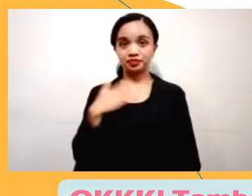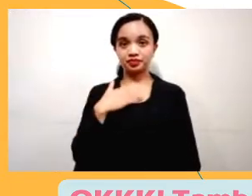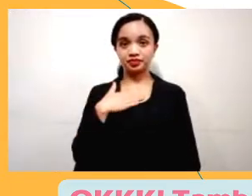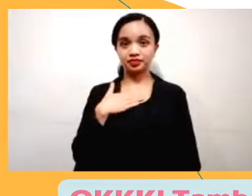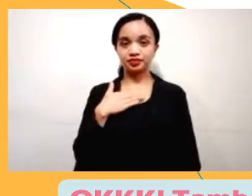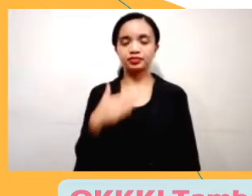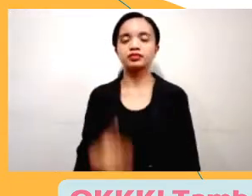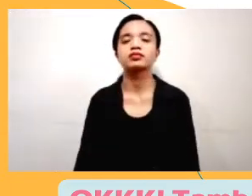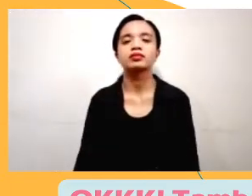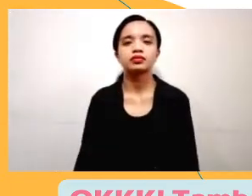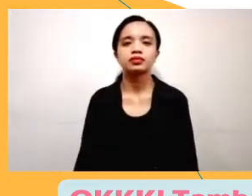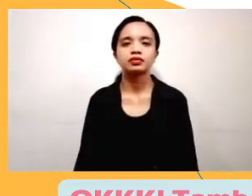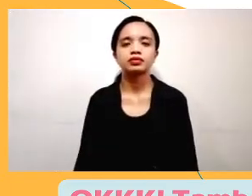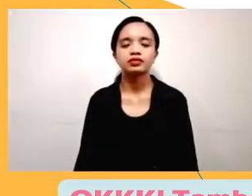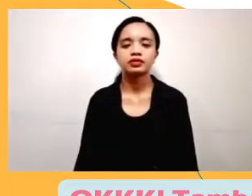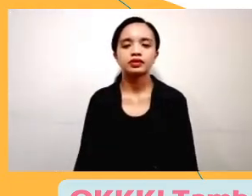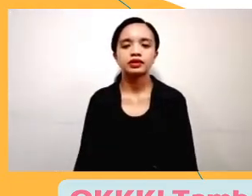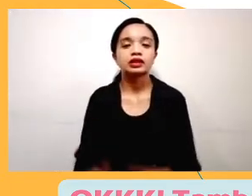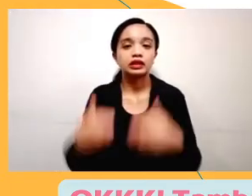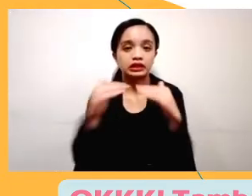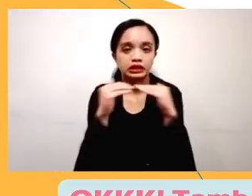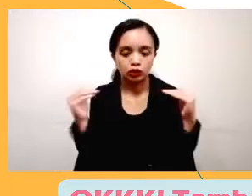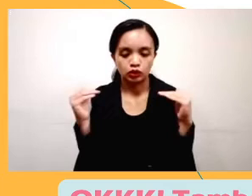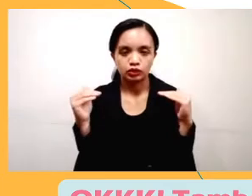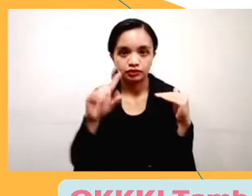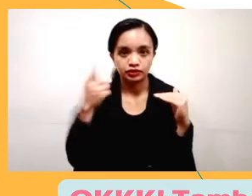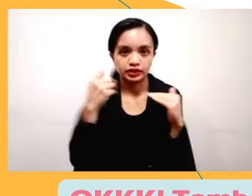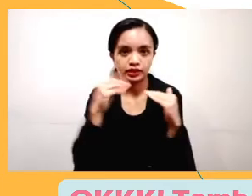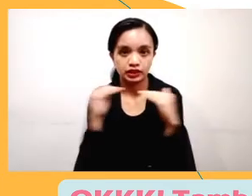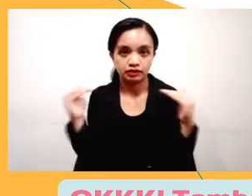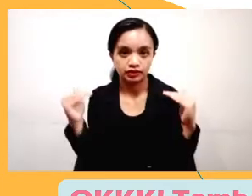natin. Low muna. Ako.